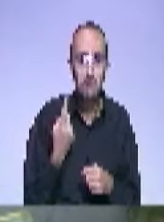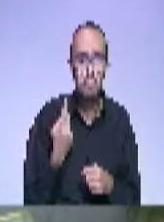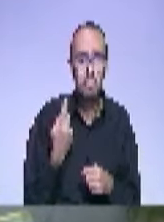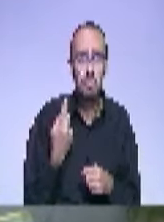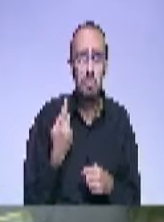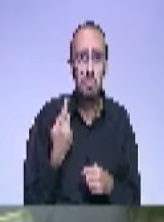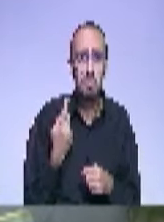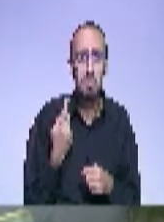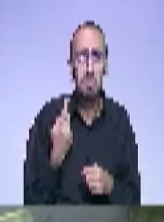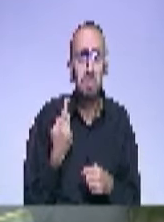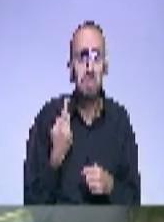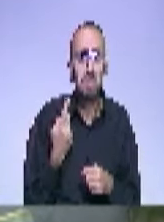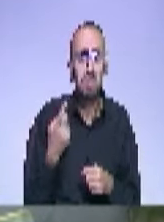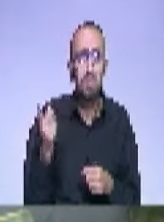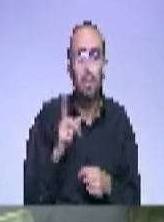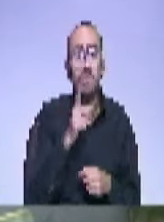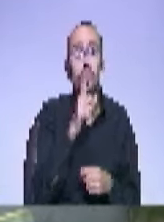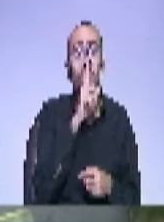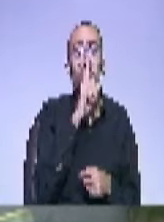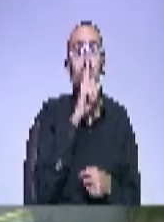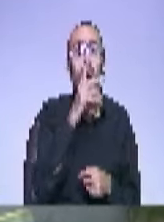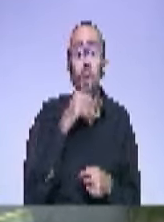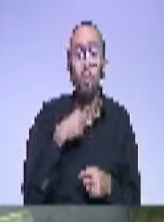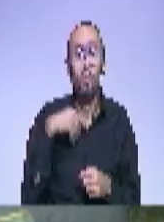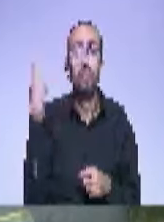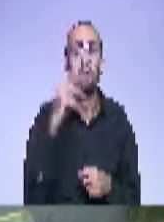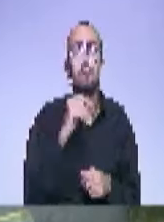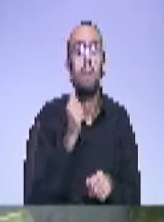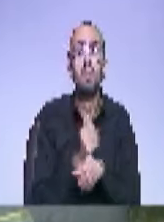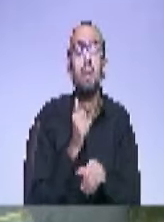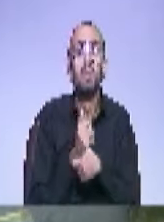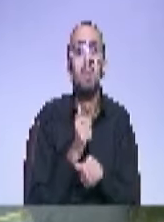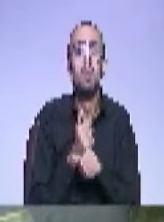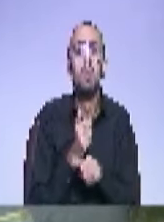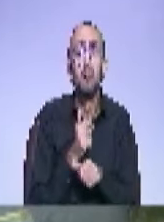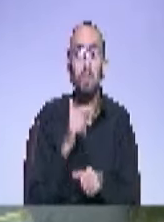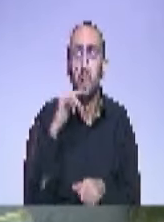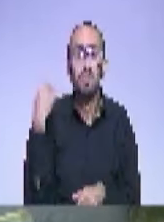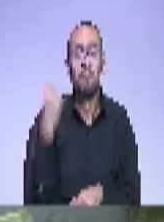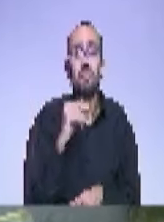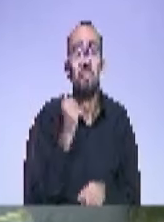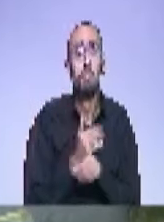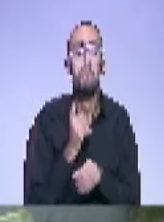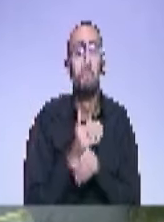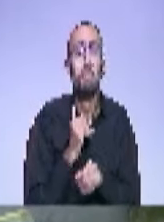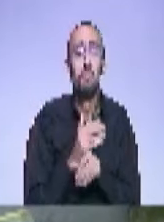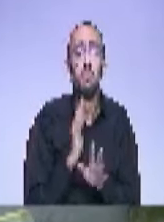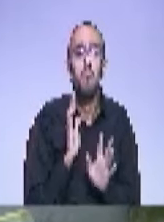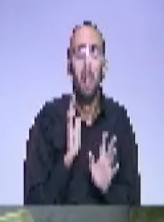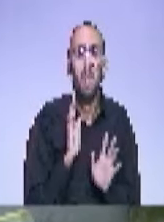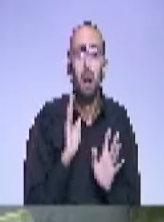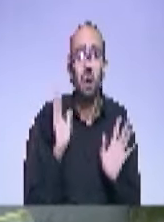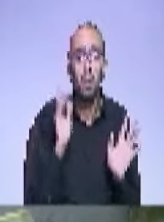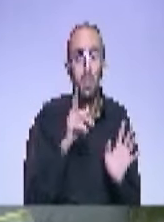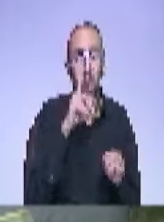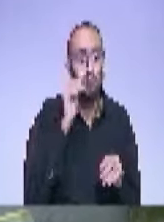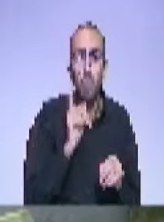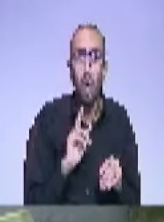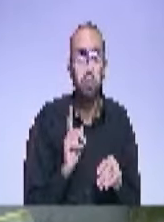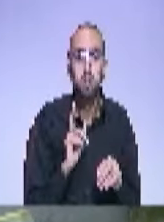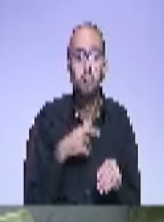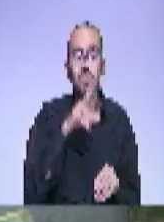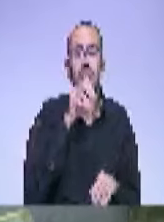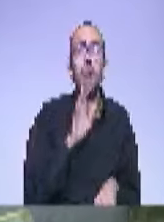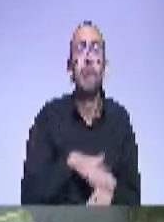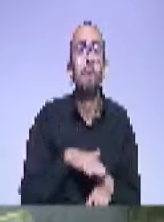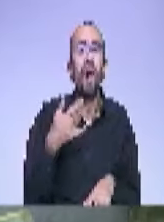هو ما بيعجبوش. لا، انت مش من حقك ان انت تردي على بابايا ولا اختي، انا الولد الوحيد، معلش استحملي. مش عاجبك انا